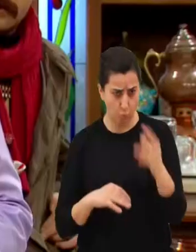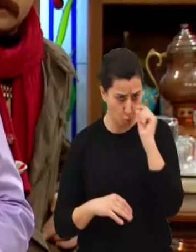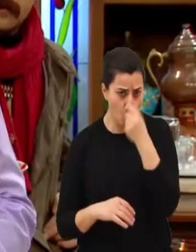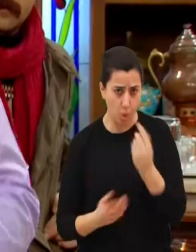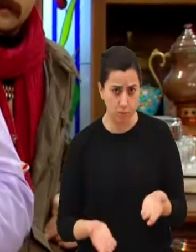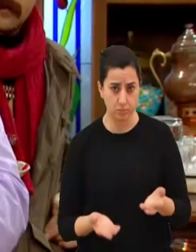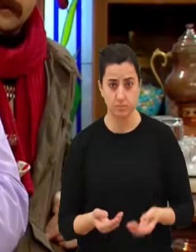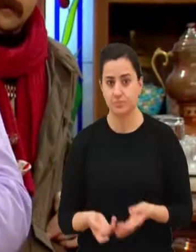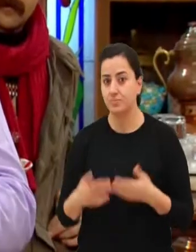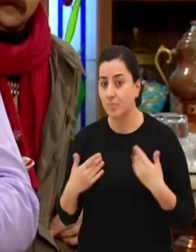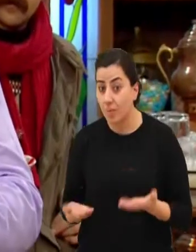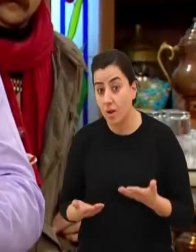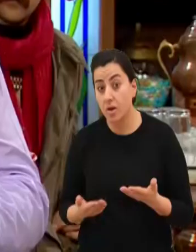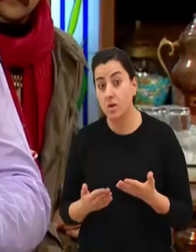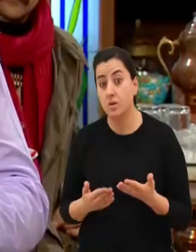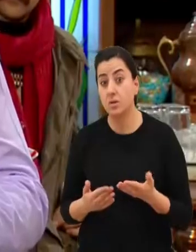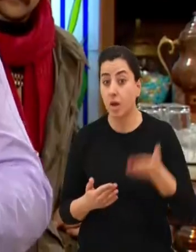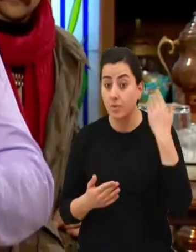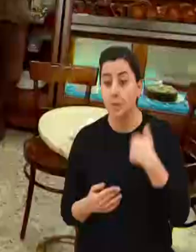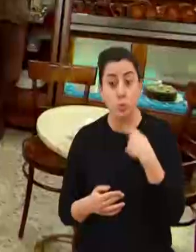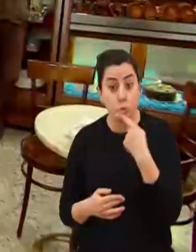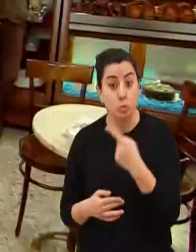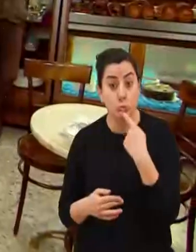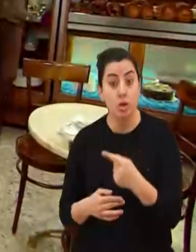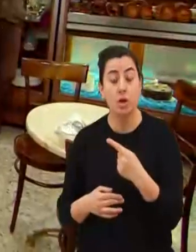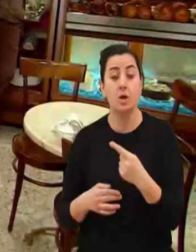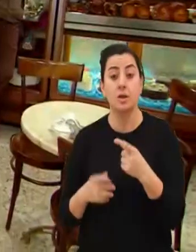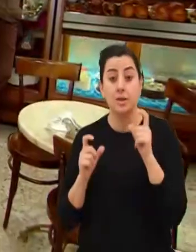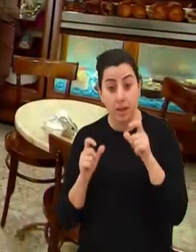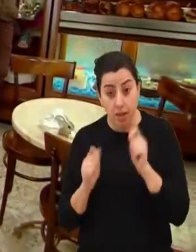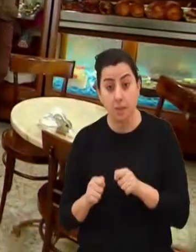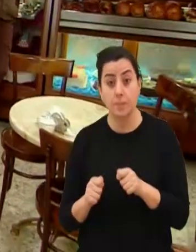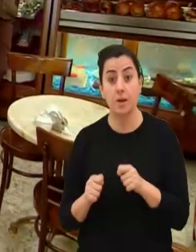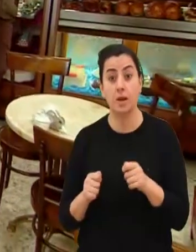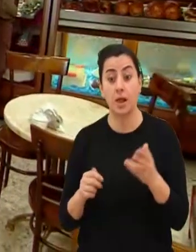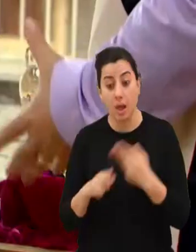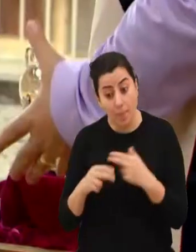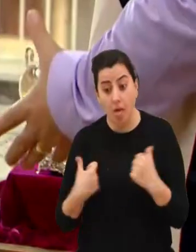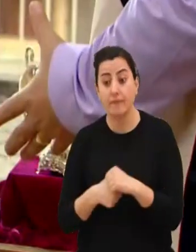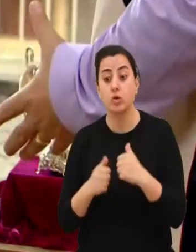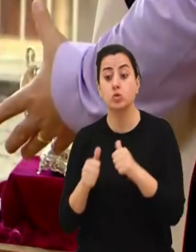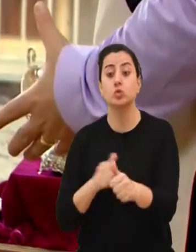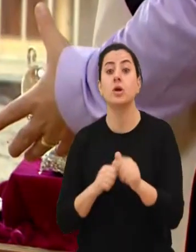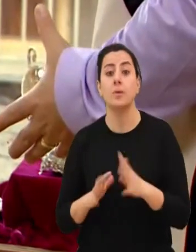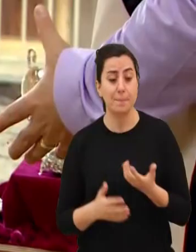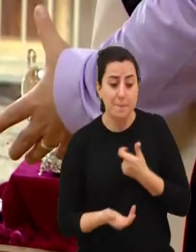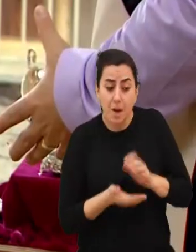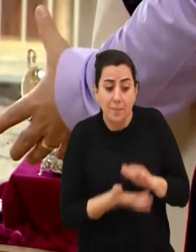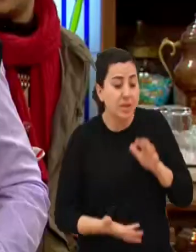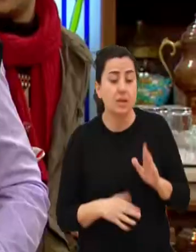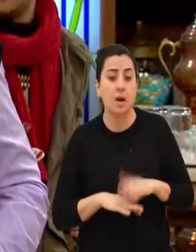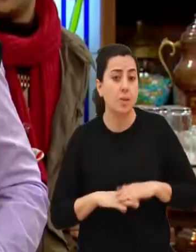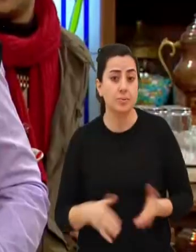atmak? Ama evladım ben sana ta ne zamandan beri söylüyorum. Bak ığırdan oluyorsun Ahmet diyorum. Ömer evlen diyorum, Ömer evlen diyorum. Para biriktiriyoruz işte Sami